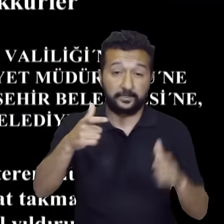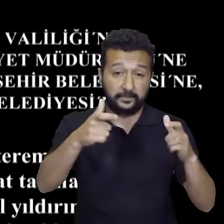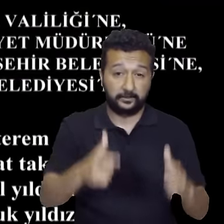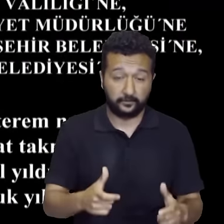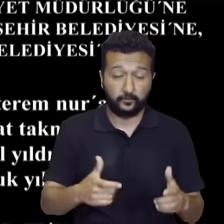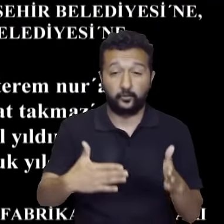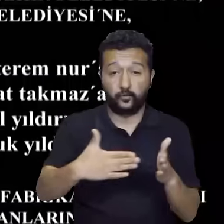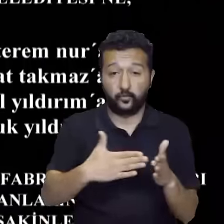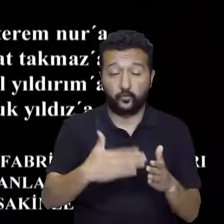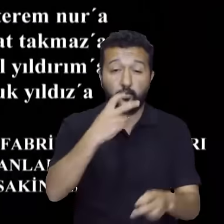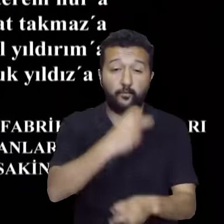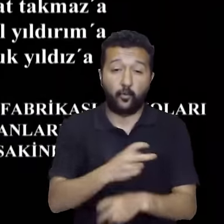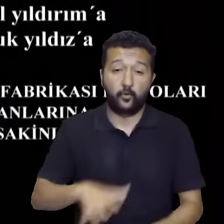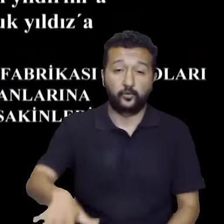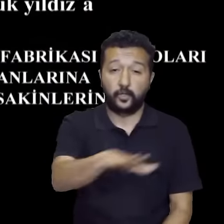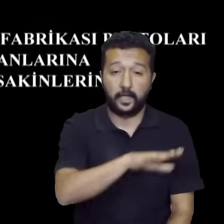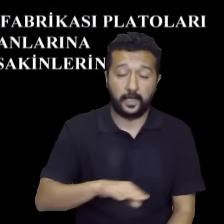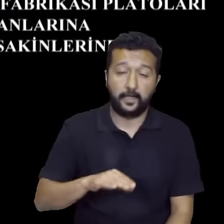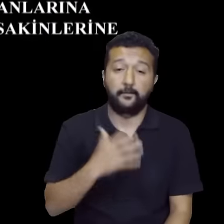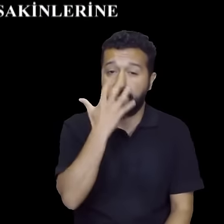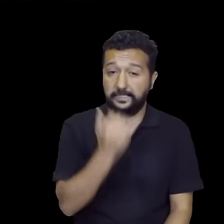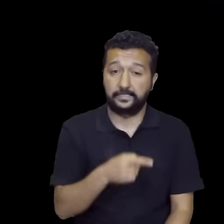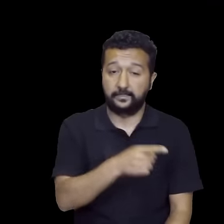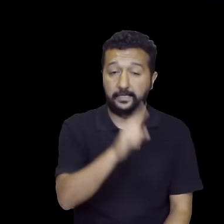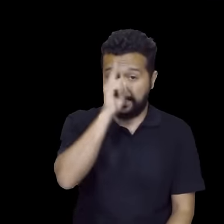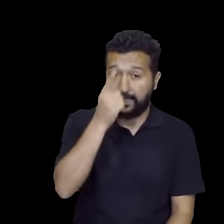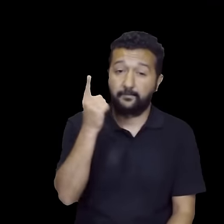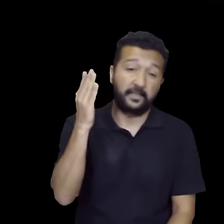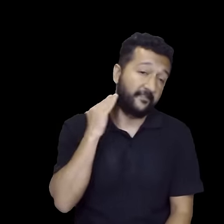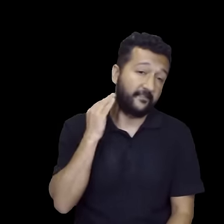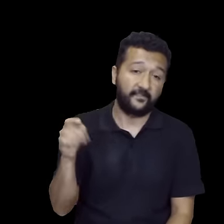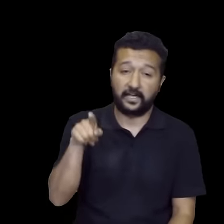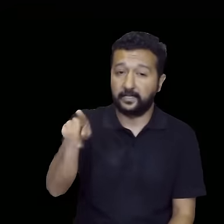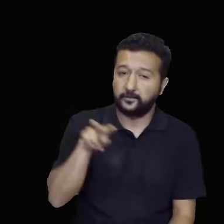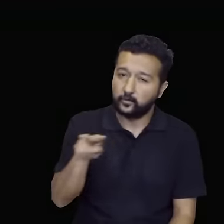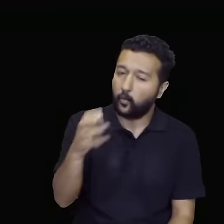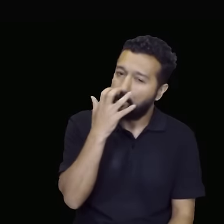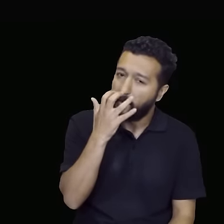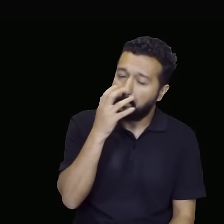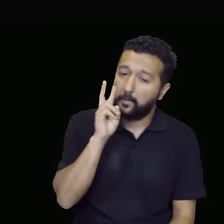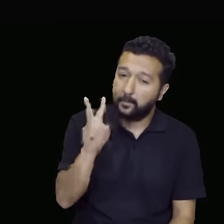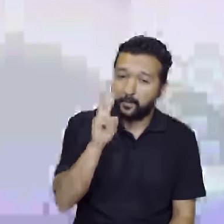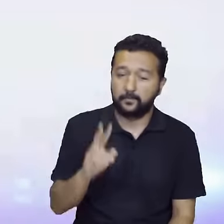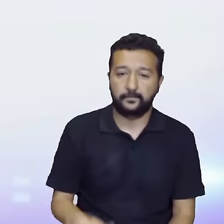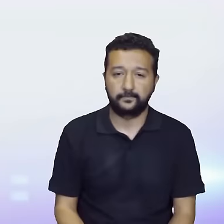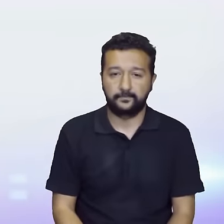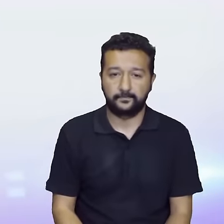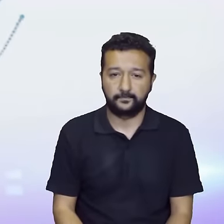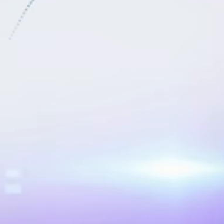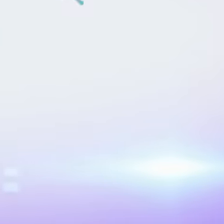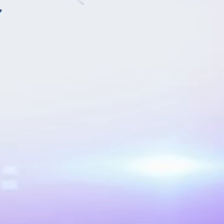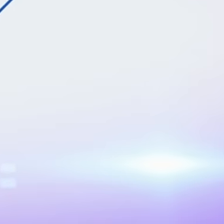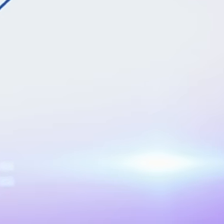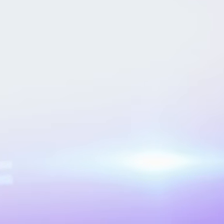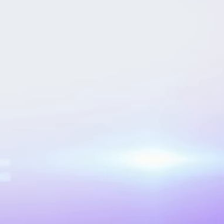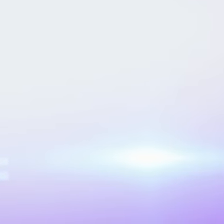Ekip Barış Başar, Halit Onur Şerlik, Sevda Funda Bostanlık, Ahmet Bağış Angigül, Tuncay Batuhan Uçar, Feridun Doğa